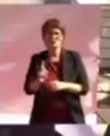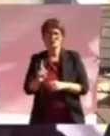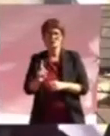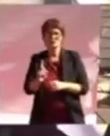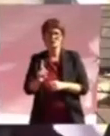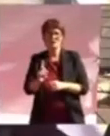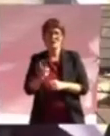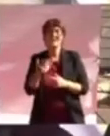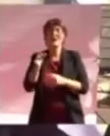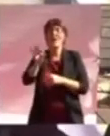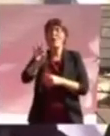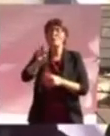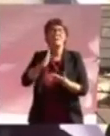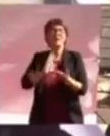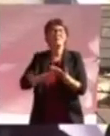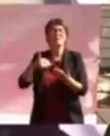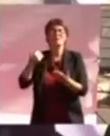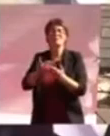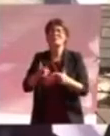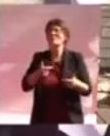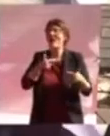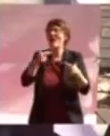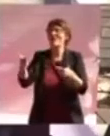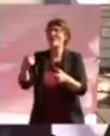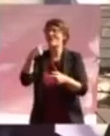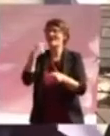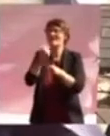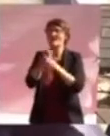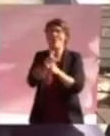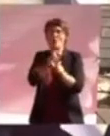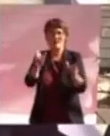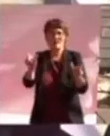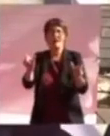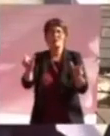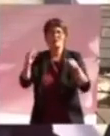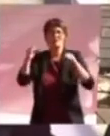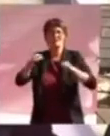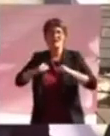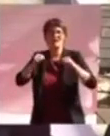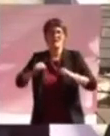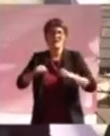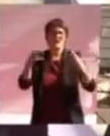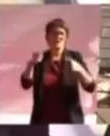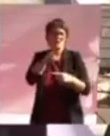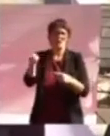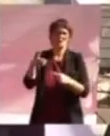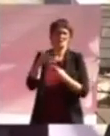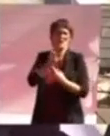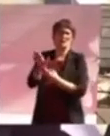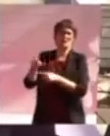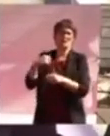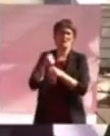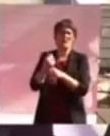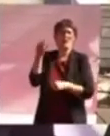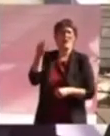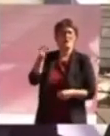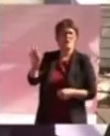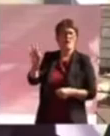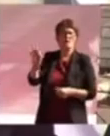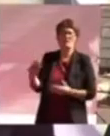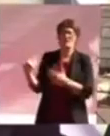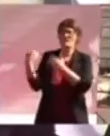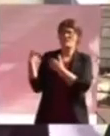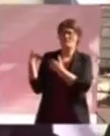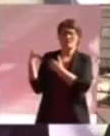ulteriormente di garantire la presa in carico e l'assistenza alla persona in qualsiasi contesto organizzativo